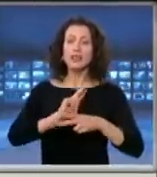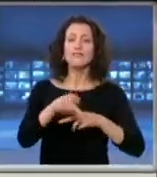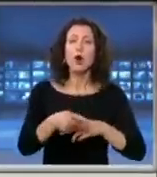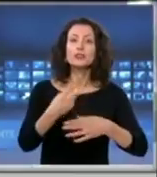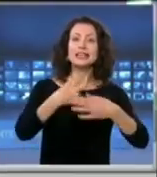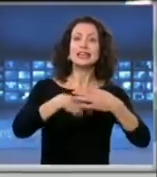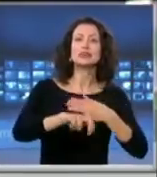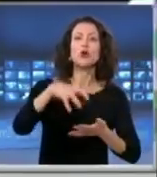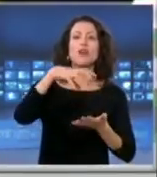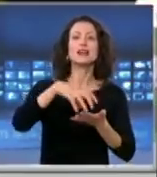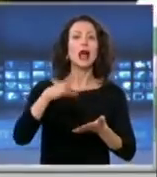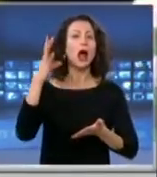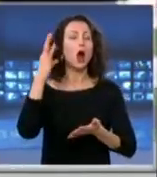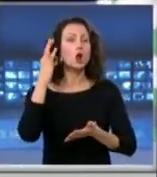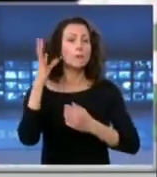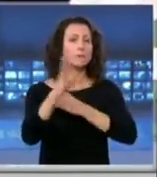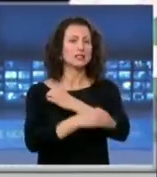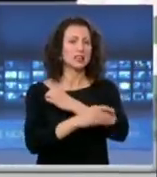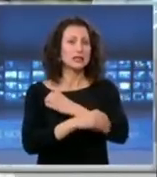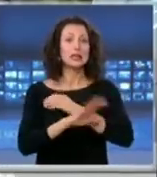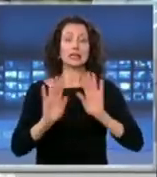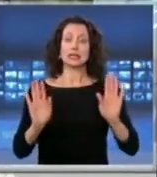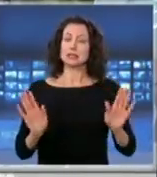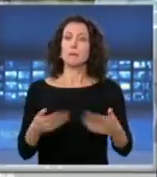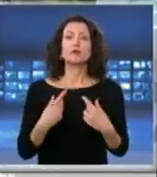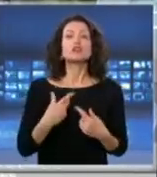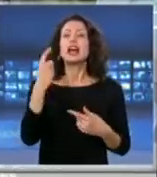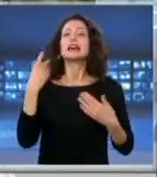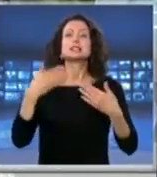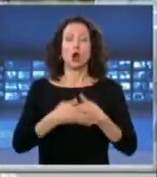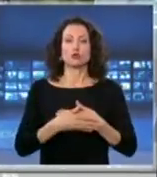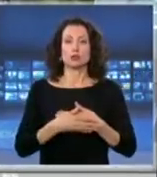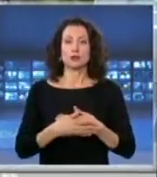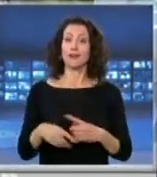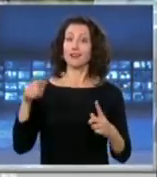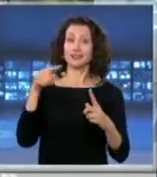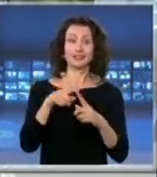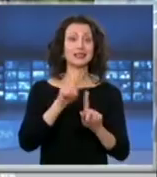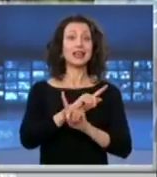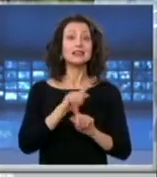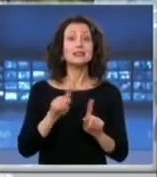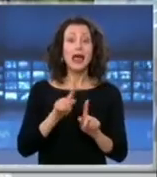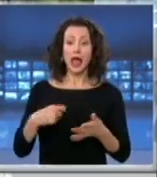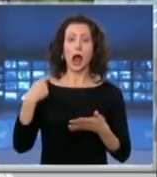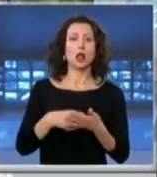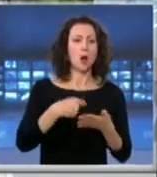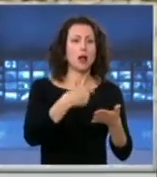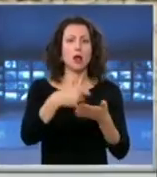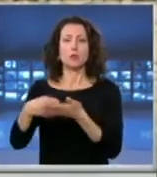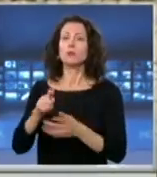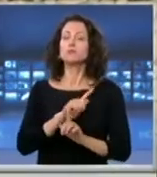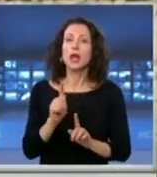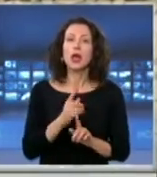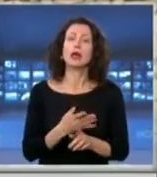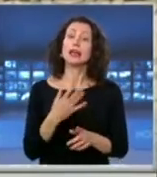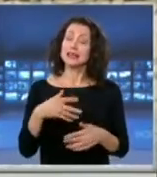на ромските махали в София започнаха късно с нощи. Целта е не е санкционна, а е превантивна. Така или иначе, в крайен